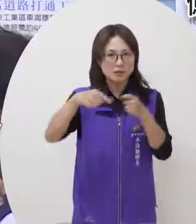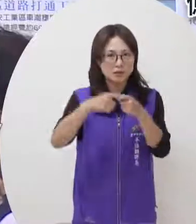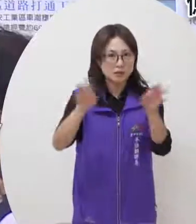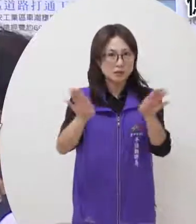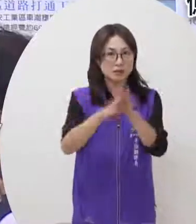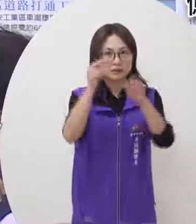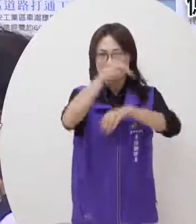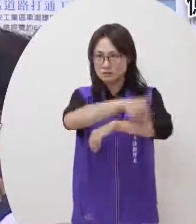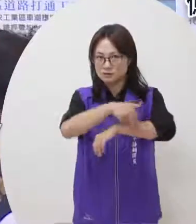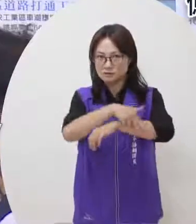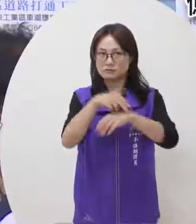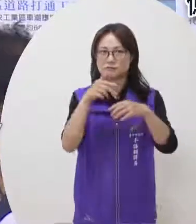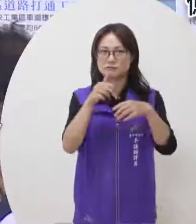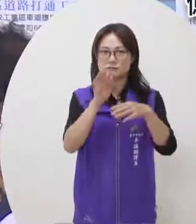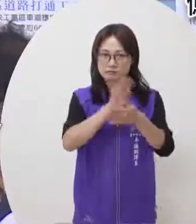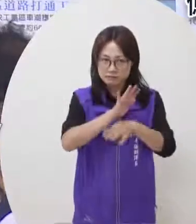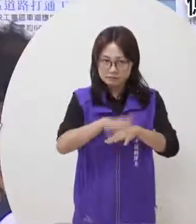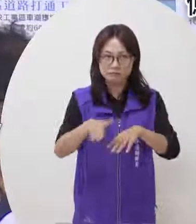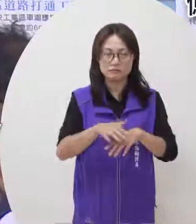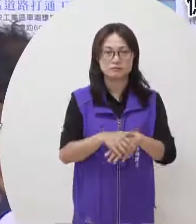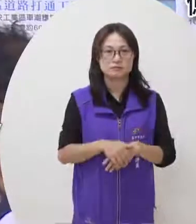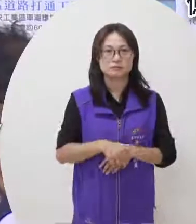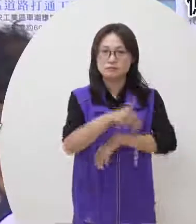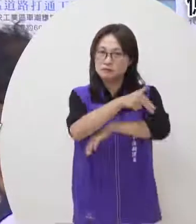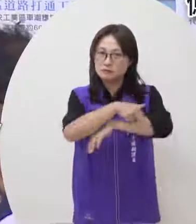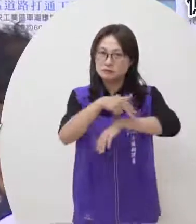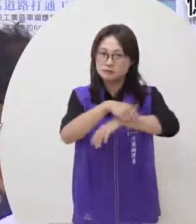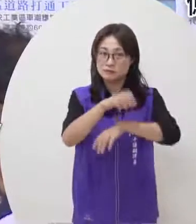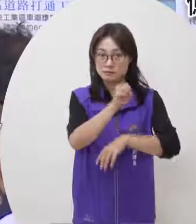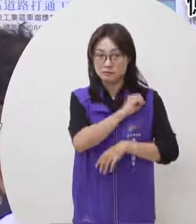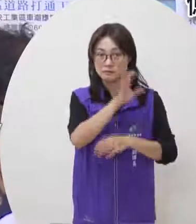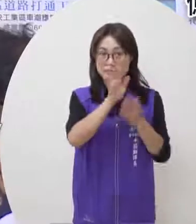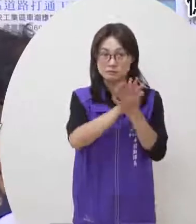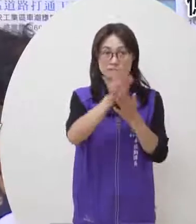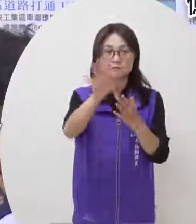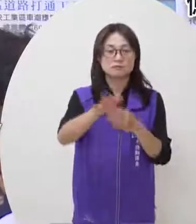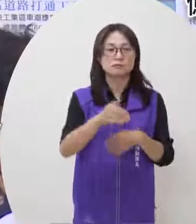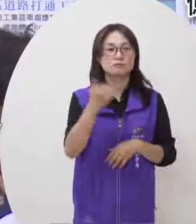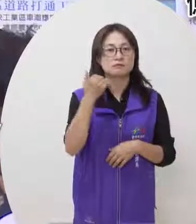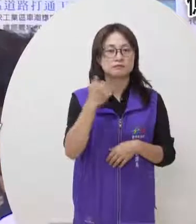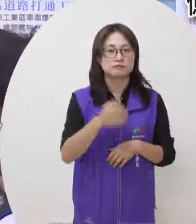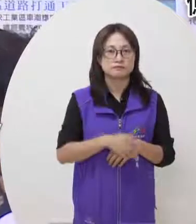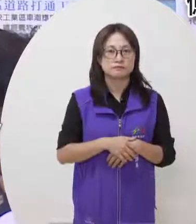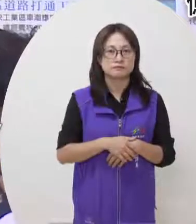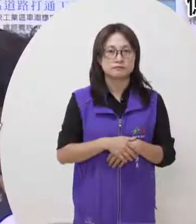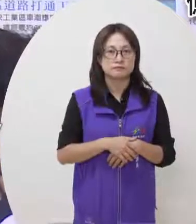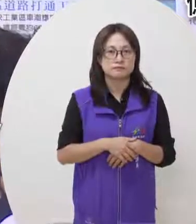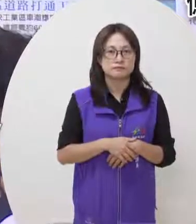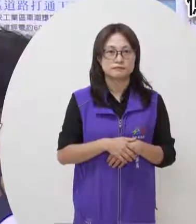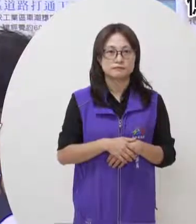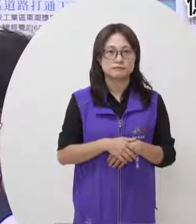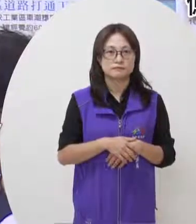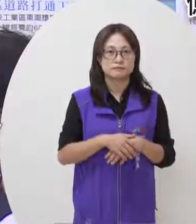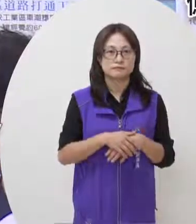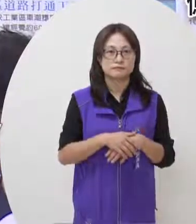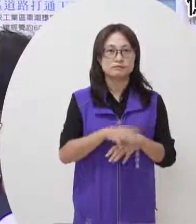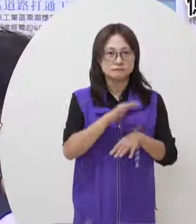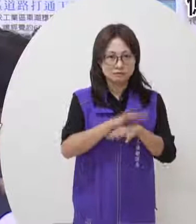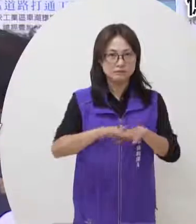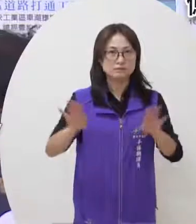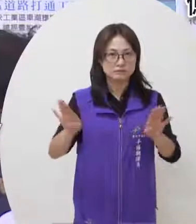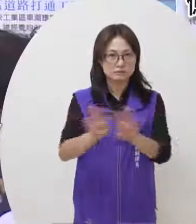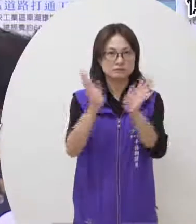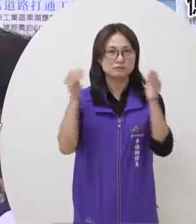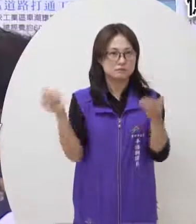计完之后我们就会开始，假设福田系统还有余裕空间的话，我们就会来先接到福田，这个我